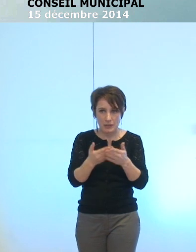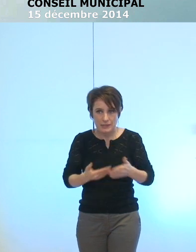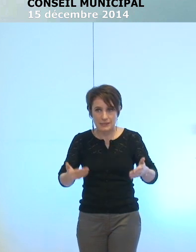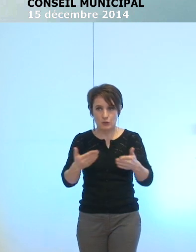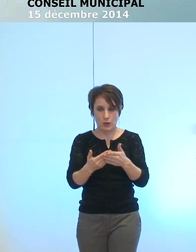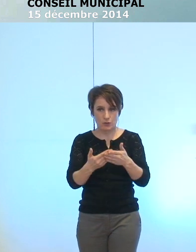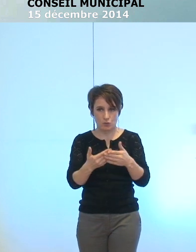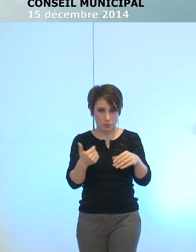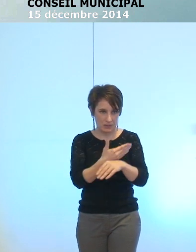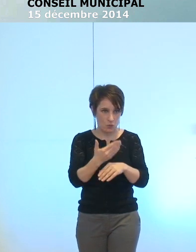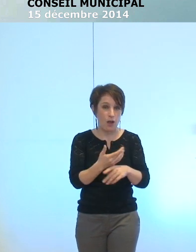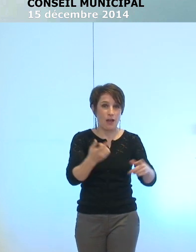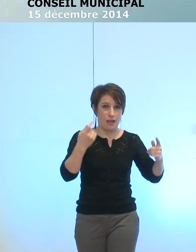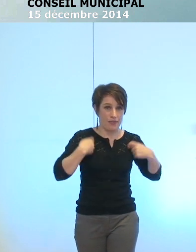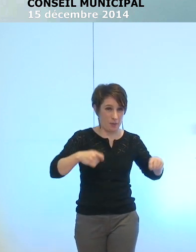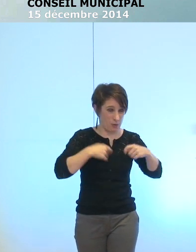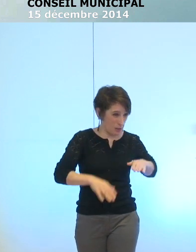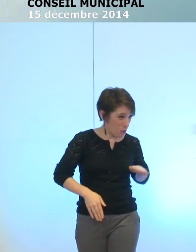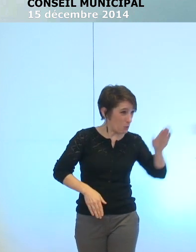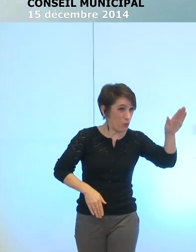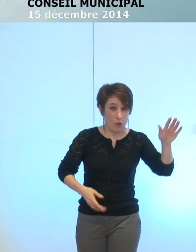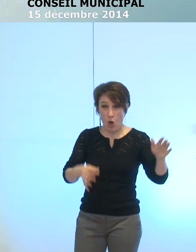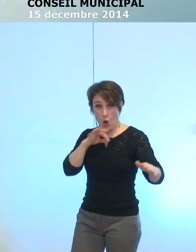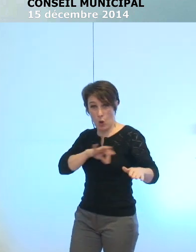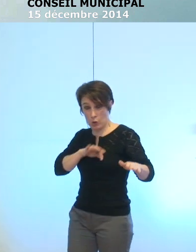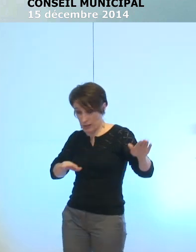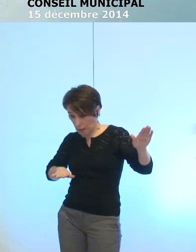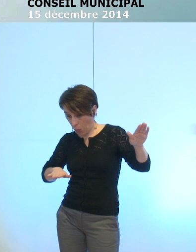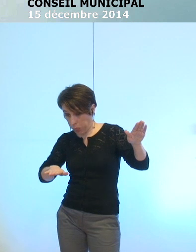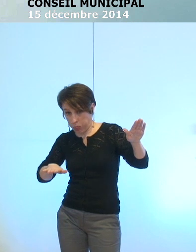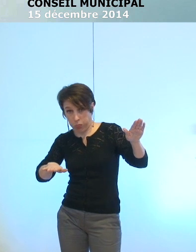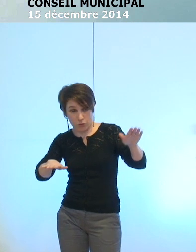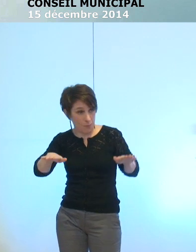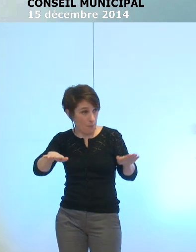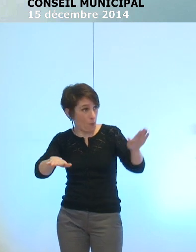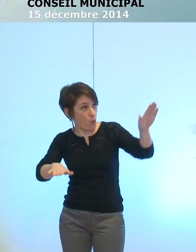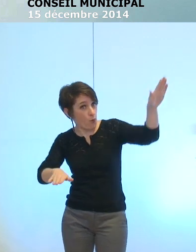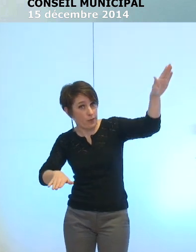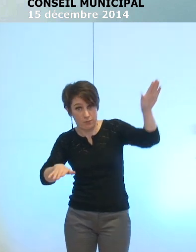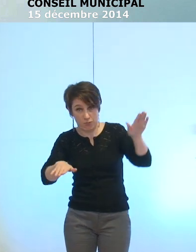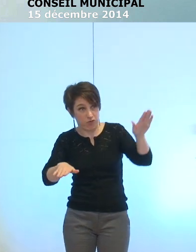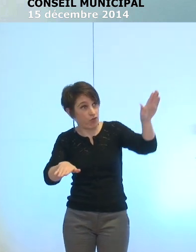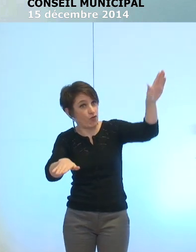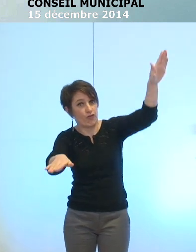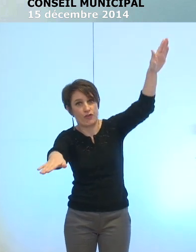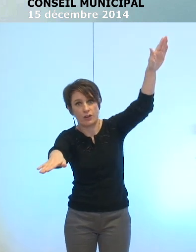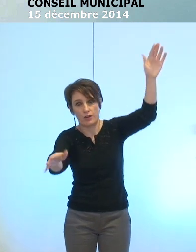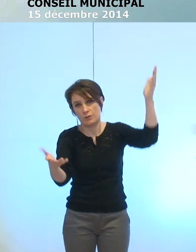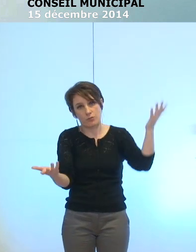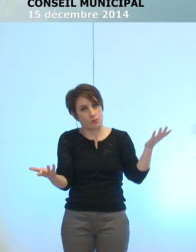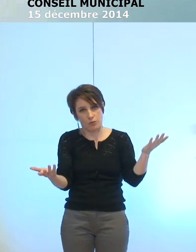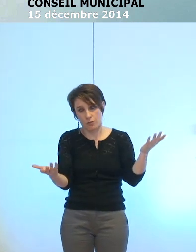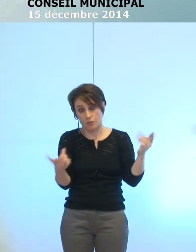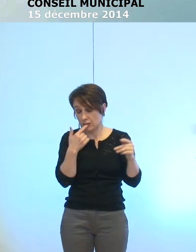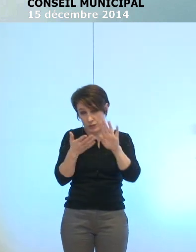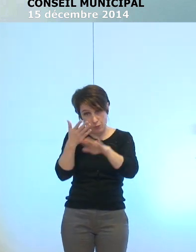dépenses beaucoup plus rapides que les augmentations de recettes et aujourd'hui et demain des baisses de recettes cela impacte